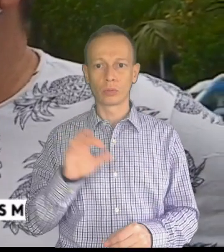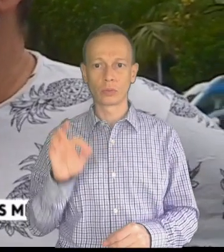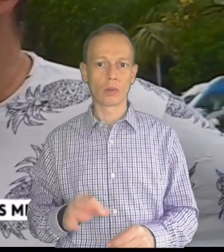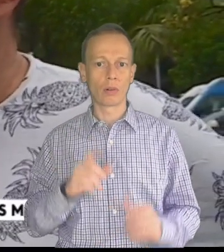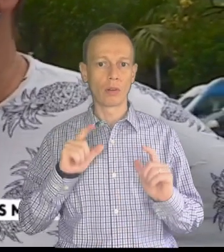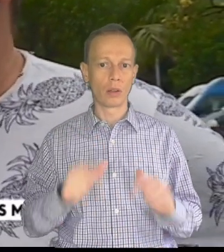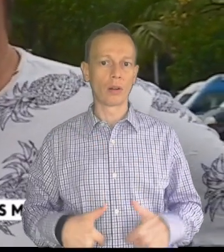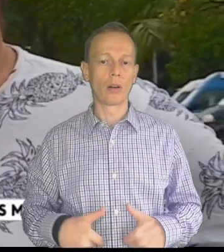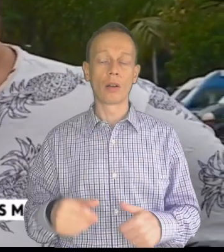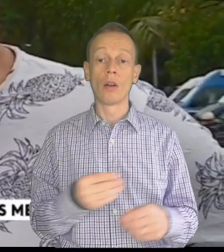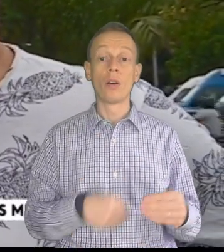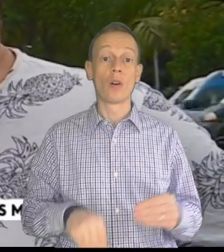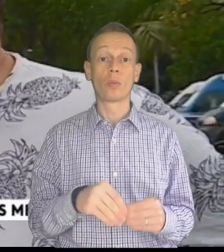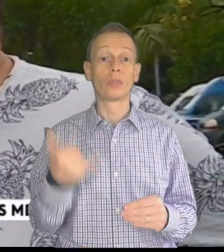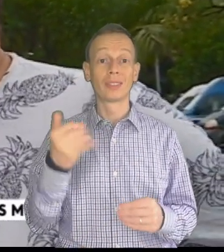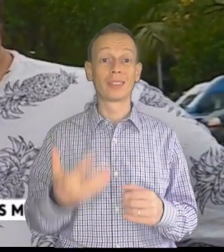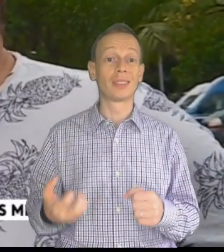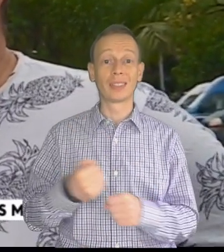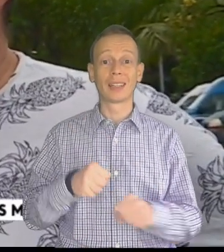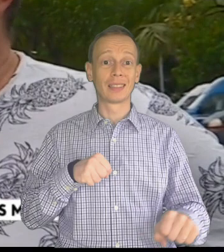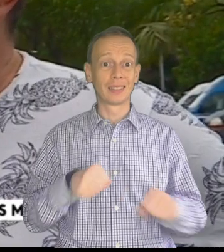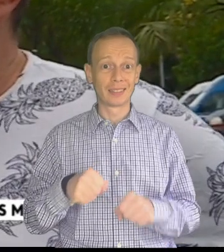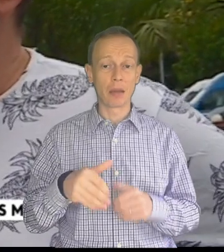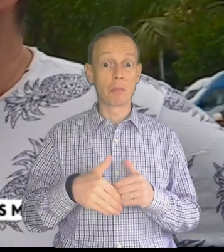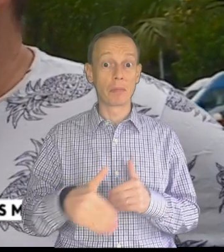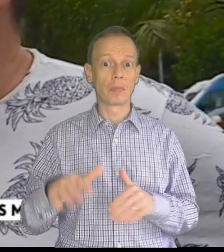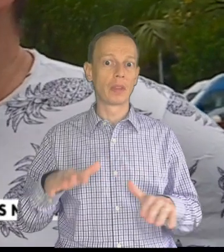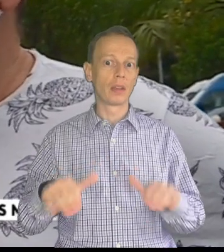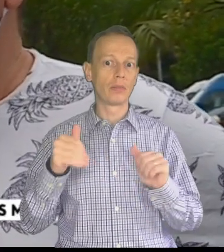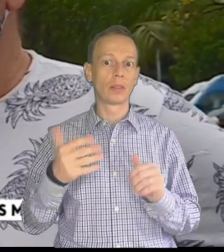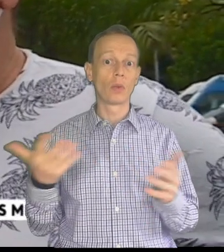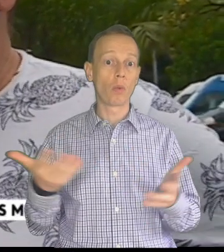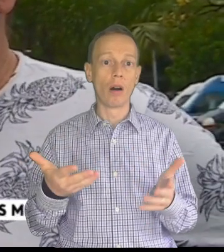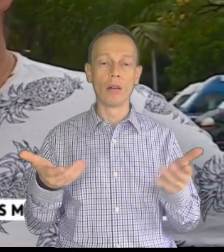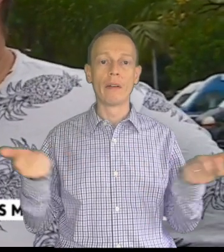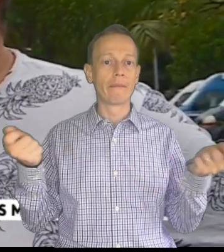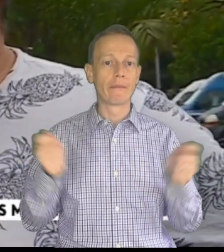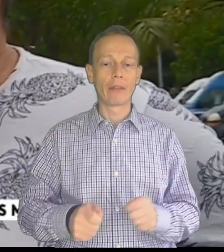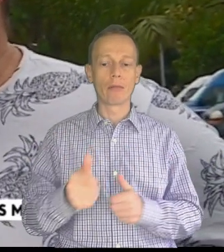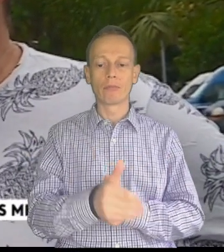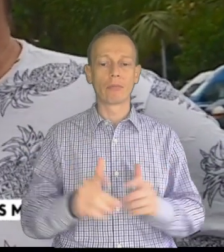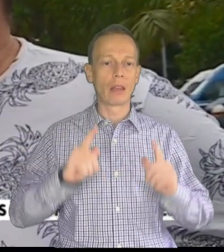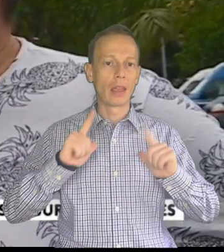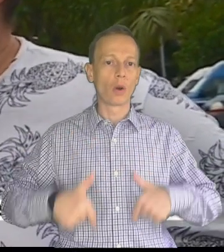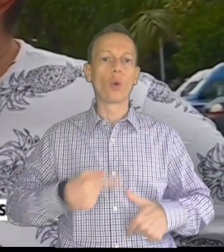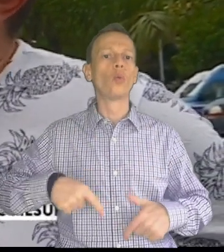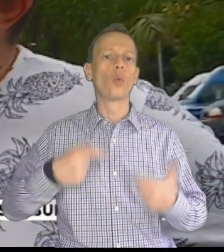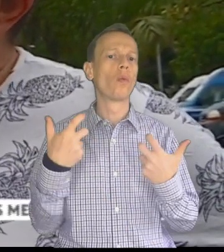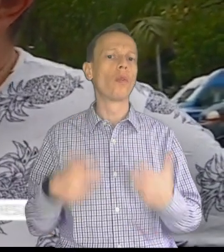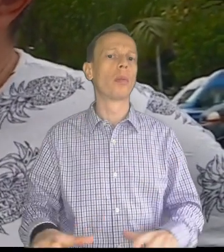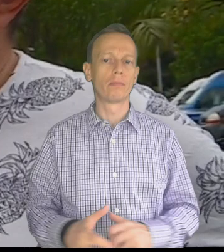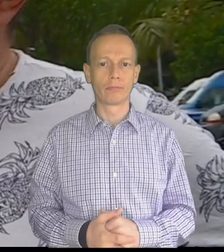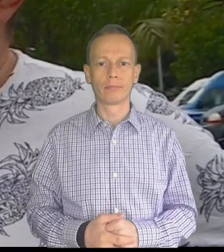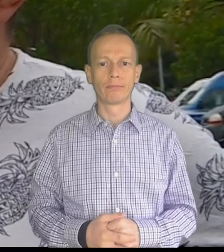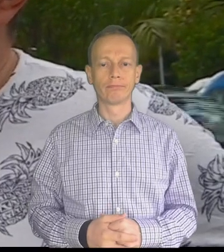que ça éviterait le décrochage. Surtout, la mise en place de ceci éviterait des mesures plus drastiques, comme par exemple la